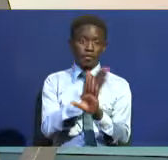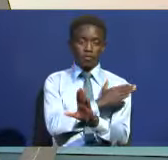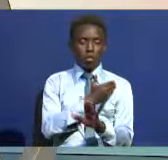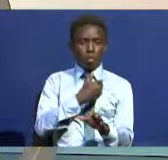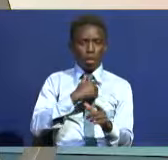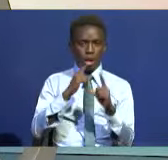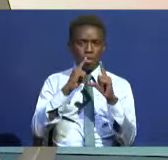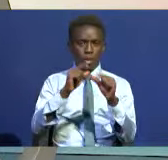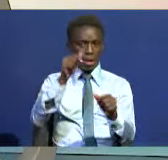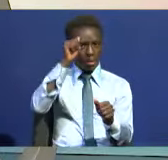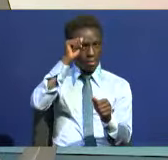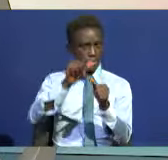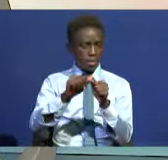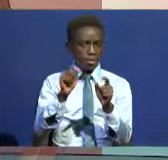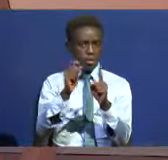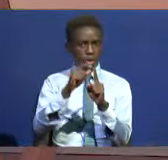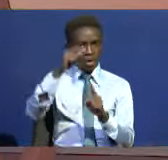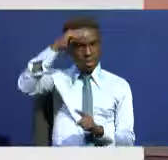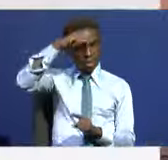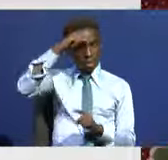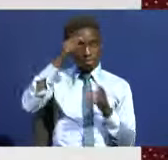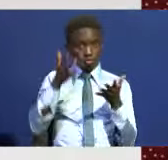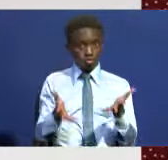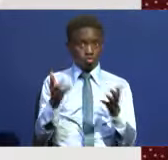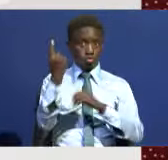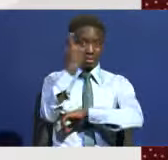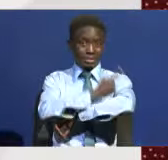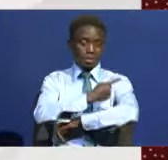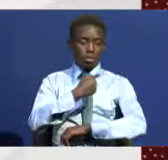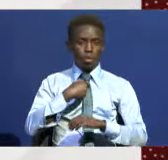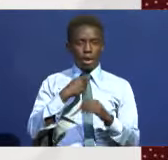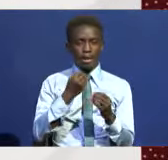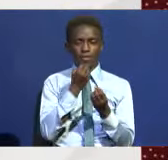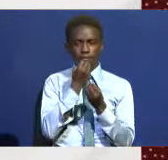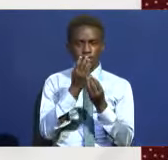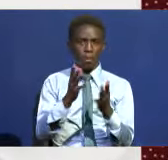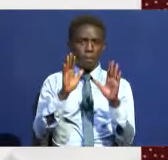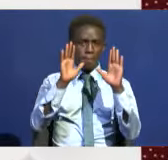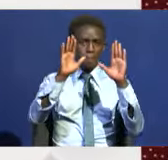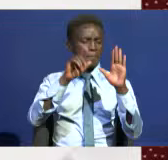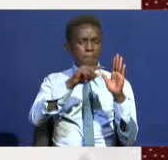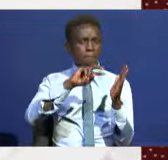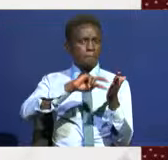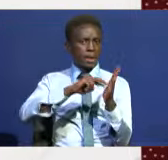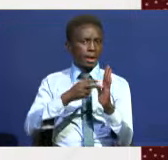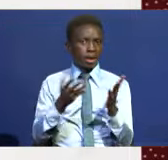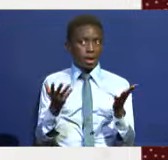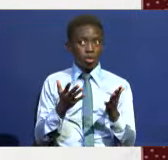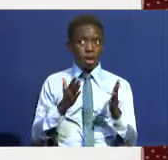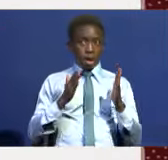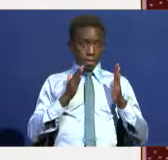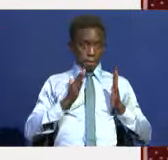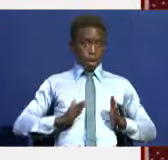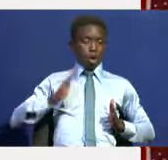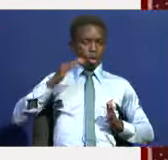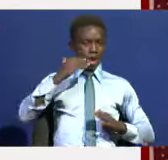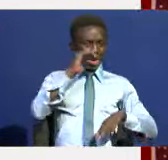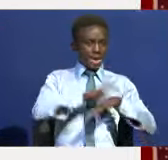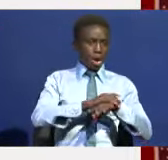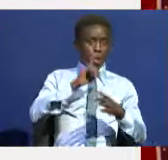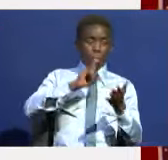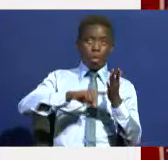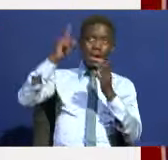ile methali ya siku na kabisa tukusomee maana yake. Mtu hupata ajaliwalo na